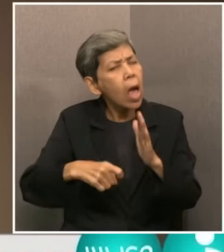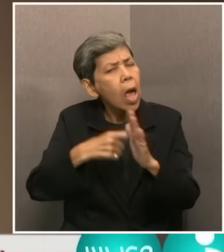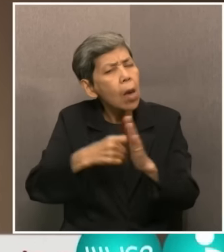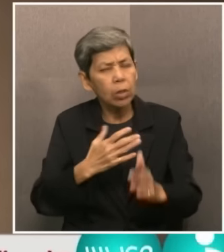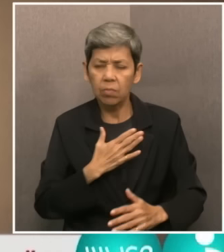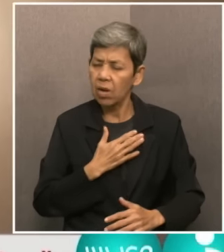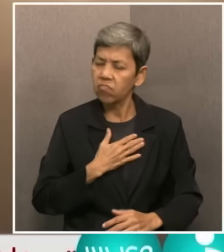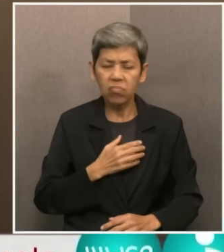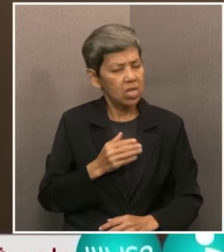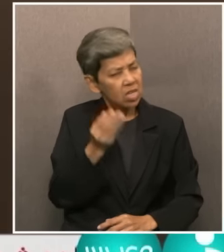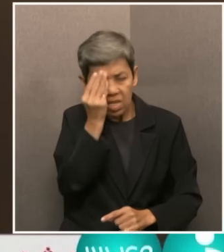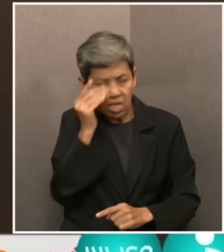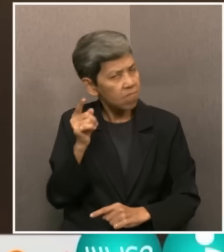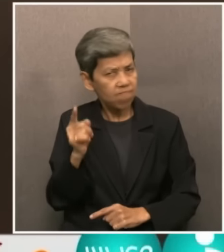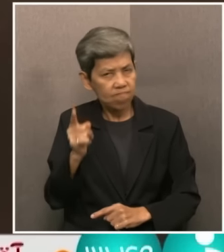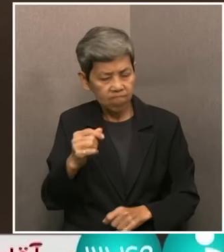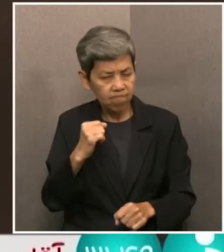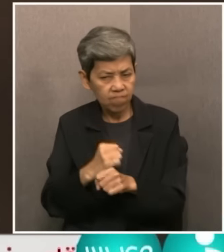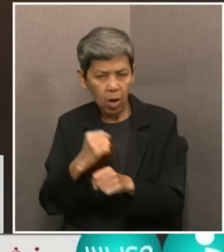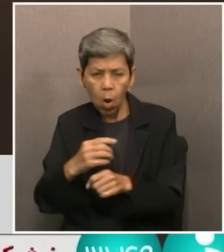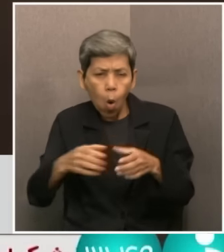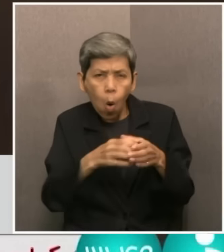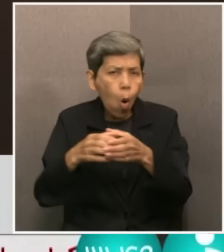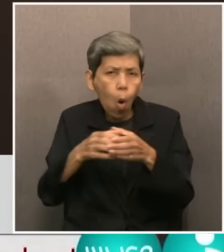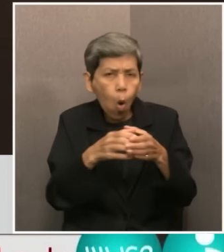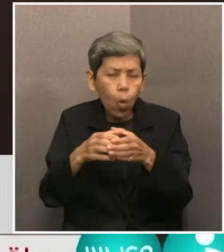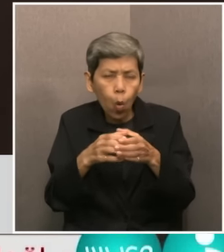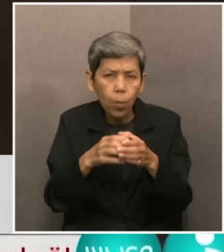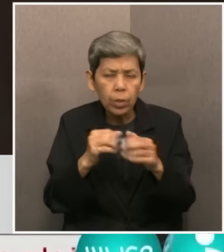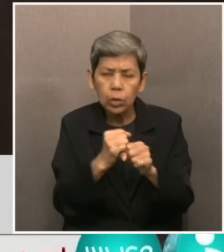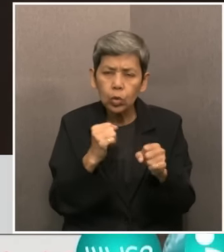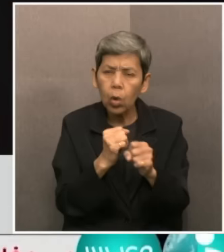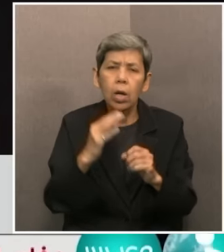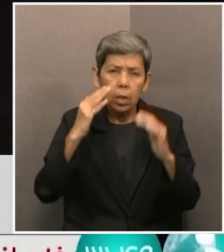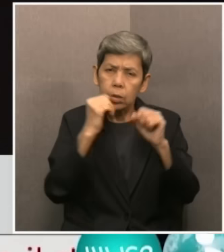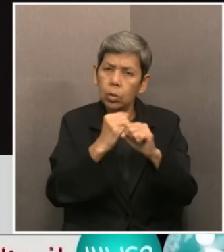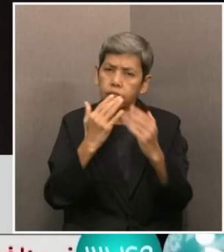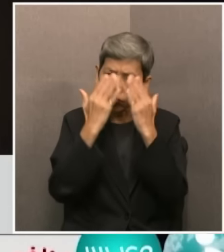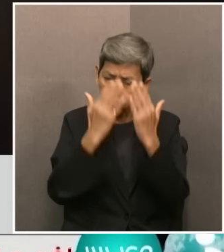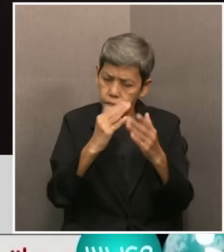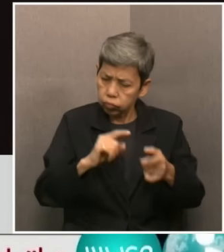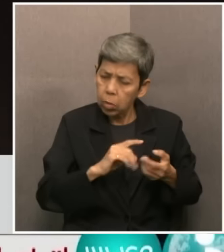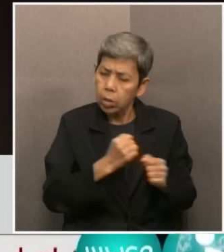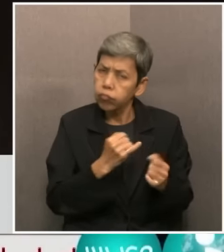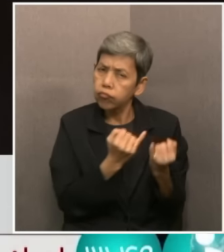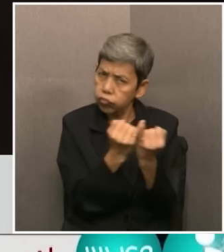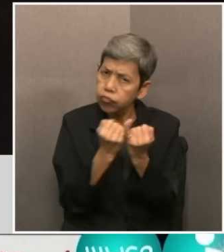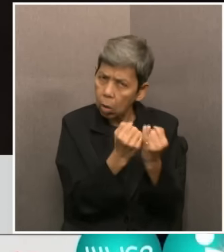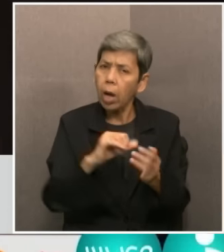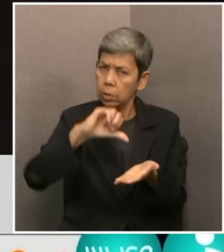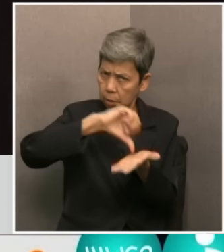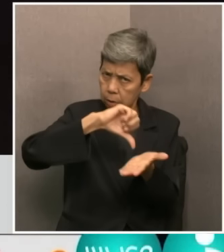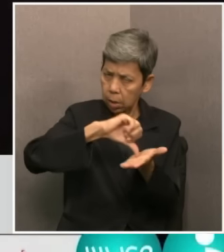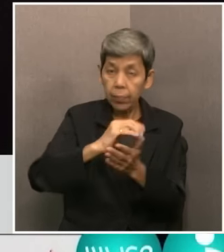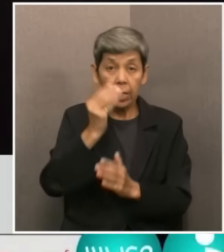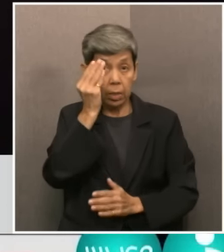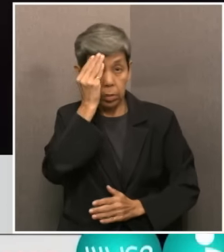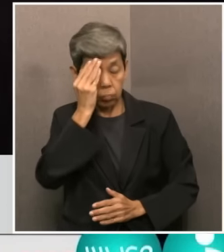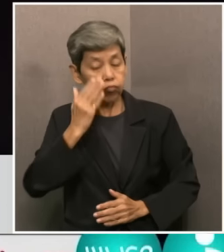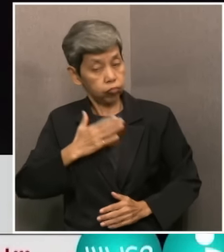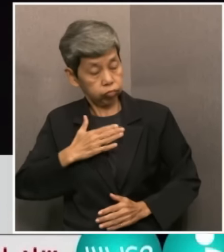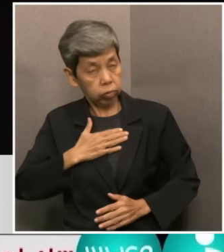เอาคืนอิสราเอลที่โจมตีกลุ่มฮิซบอลเลาะห์ในเลบานอนซึ่งเป็นพันธมิตรของอิหร่านค่ะทางอิสราเอลระบุว่า